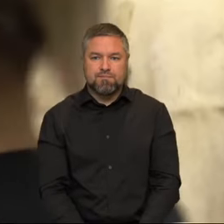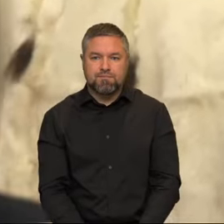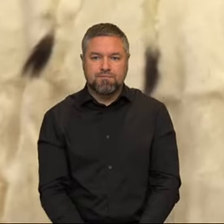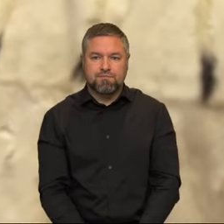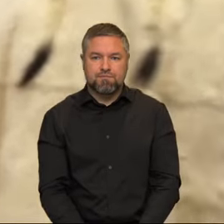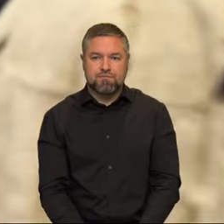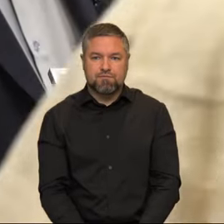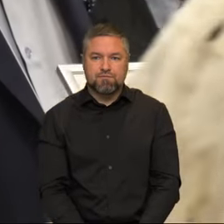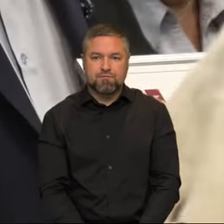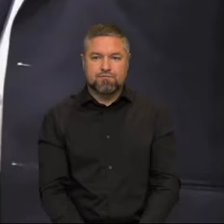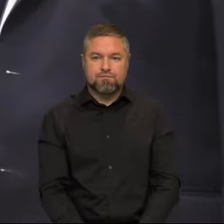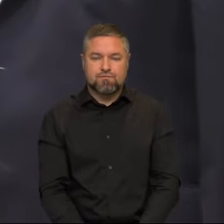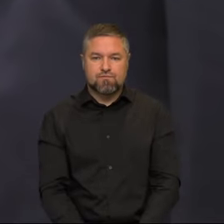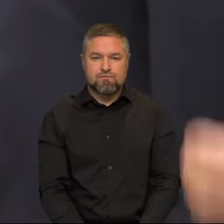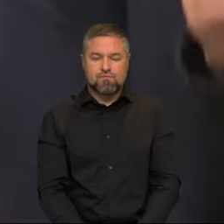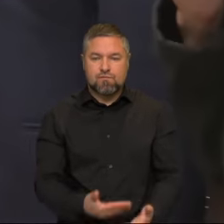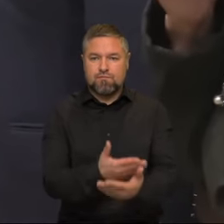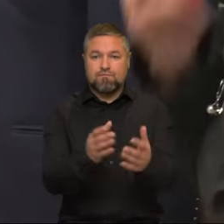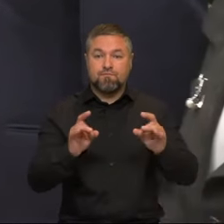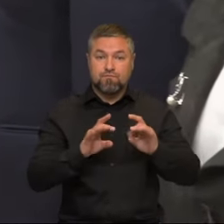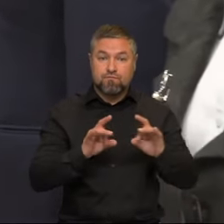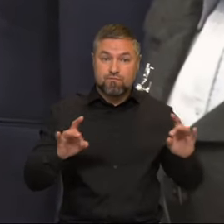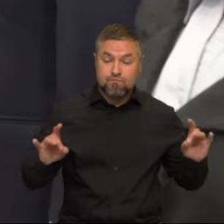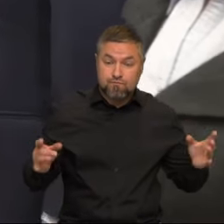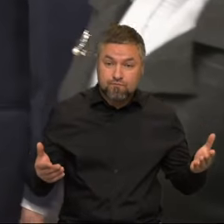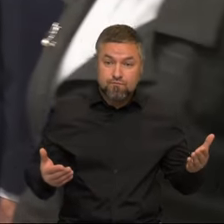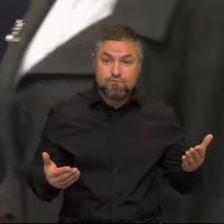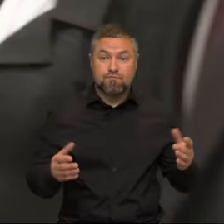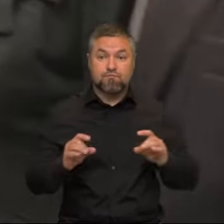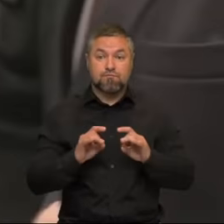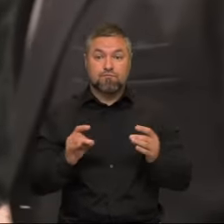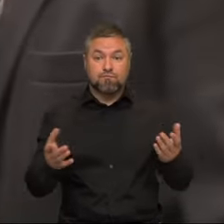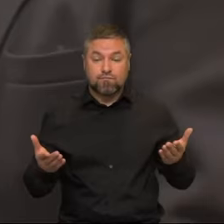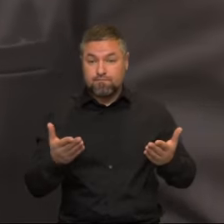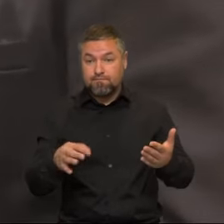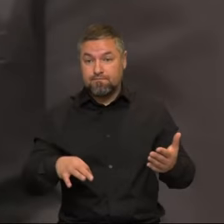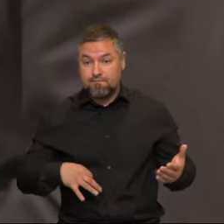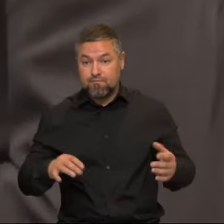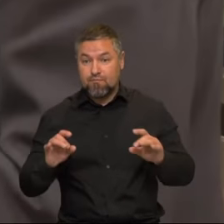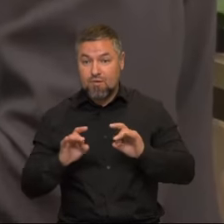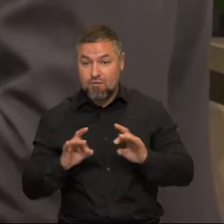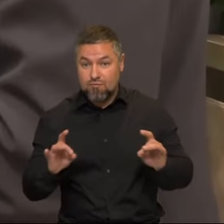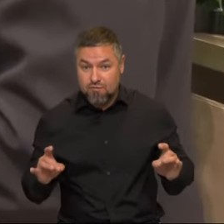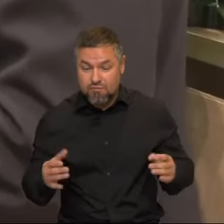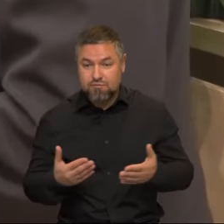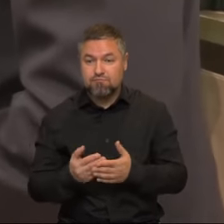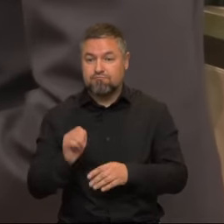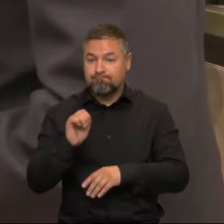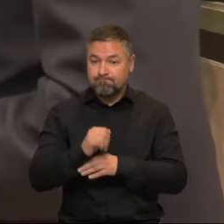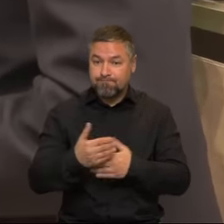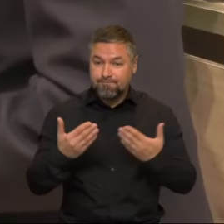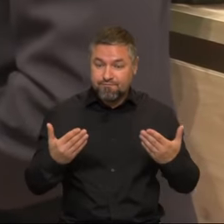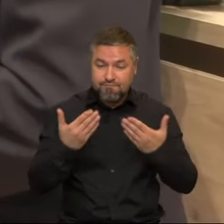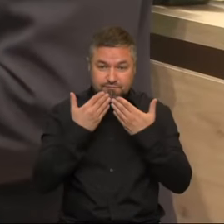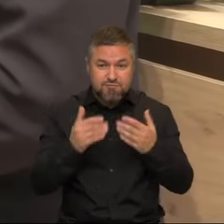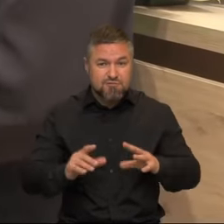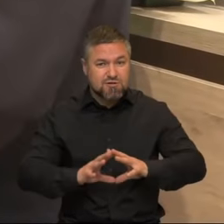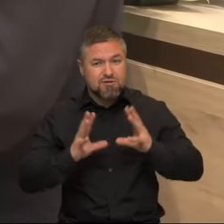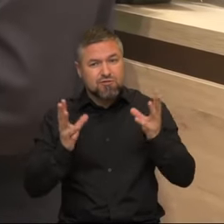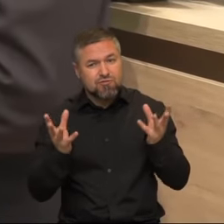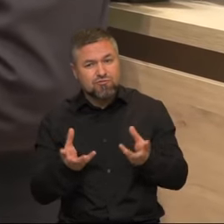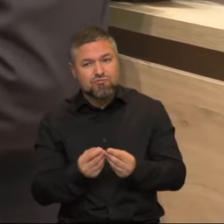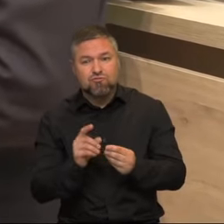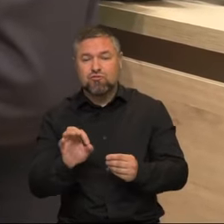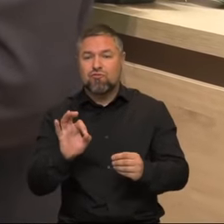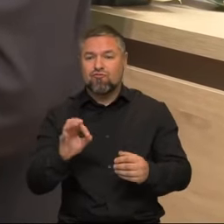Panowie profesorowie pozwolą. Pani profesor. Nisko się kłaniam i dziękuję za wszystko, co Pani w